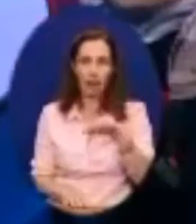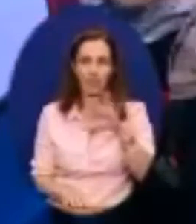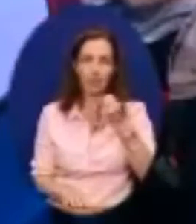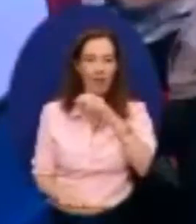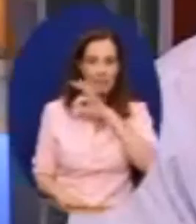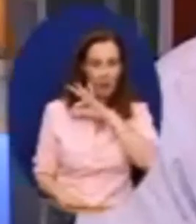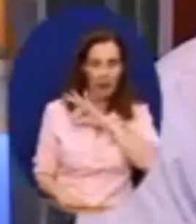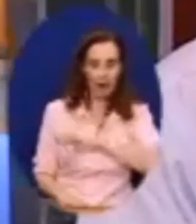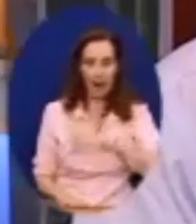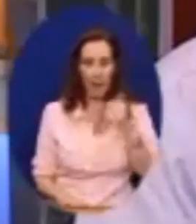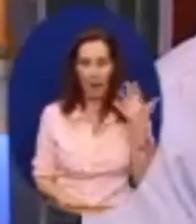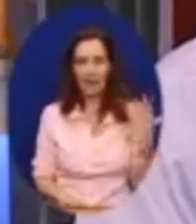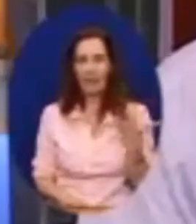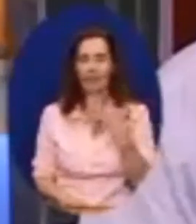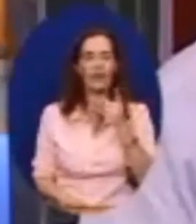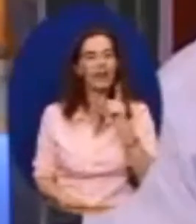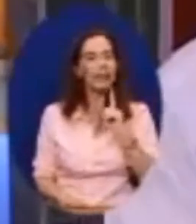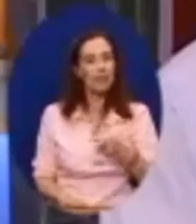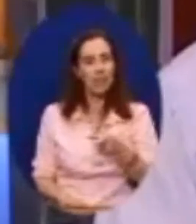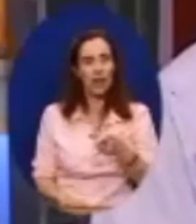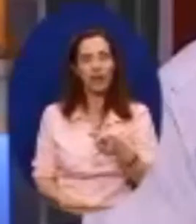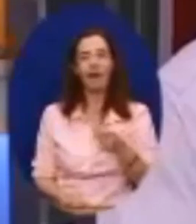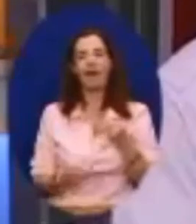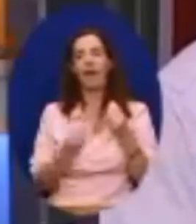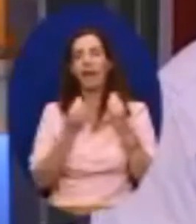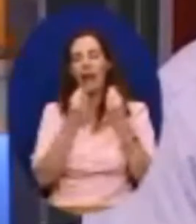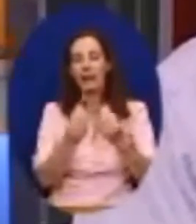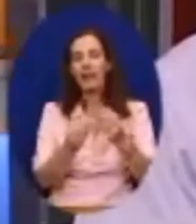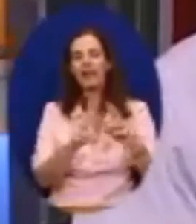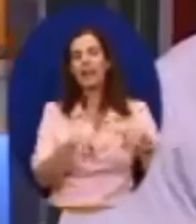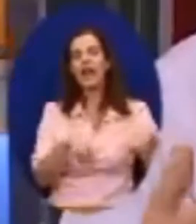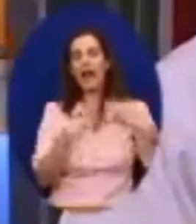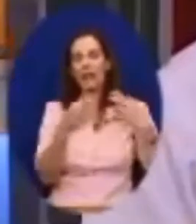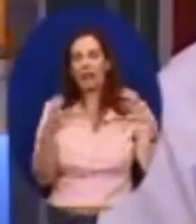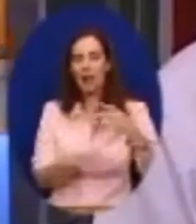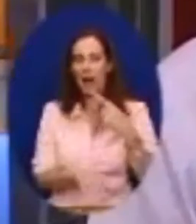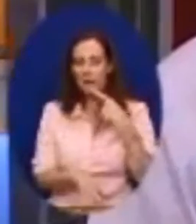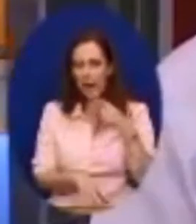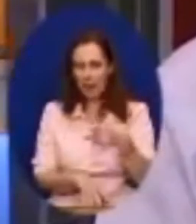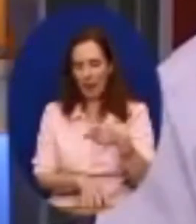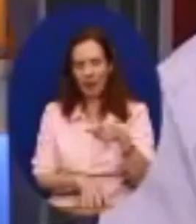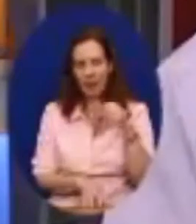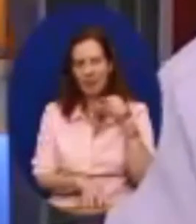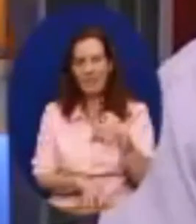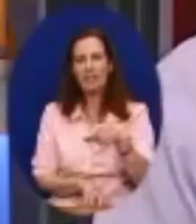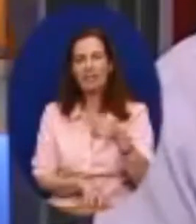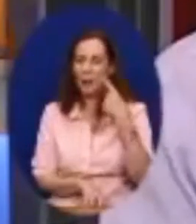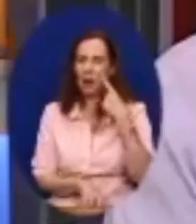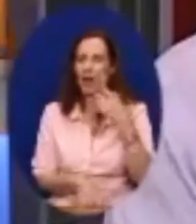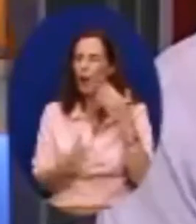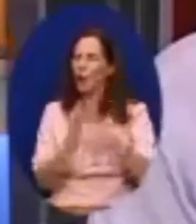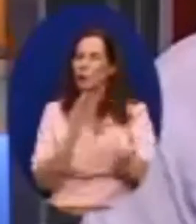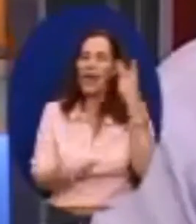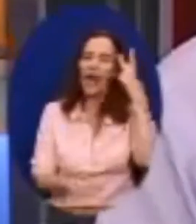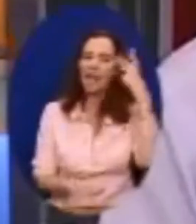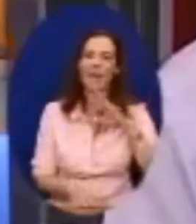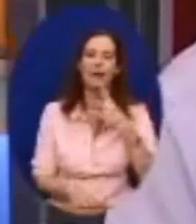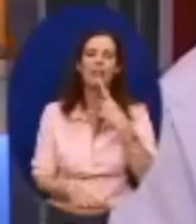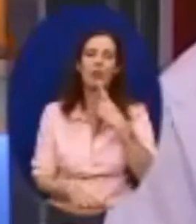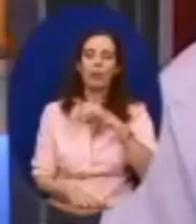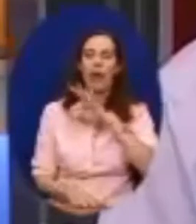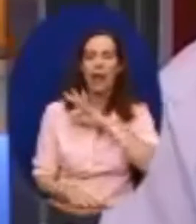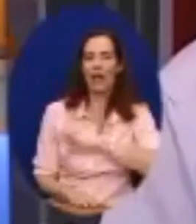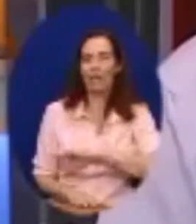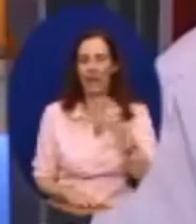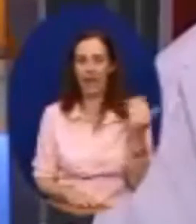אתה מרוויח הרבה כסף אתה צריך לתת, להחזיר לחברה, אמירות מהסוג הזה בדרך כלל מבטאות חוסר הבנה למה המשמעות של